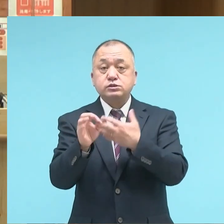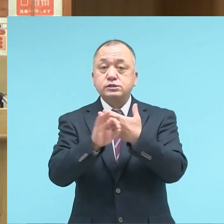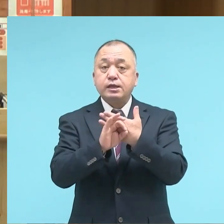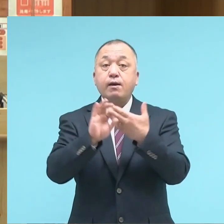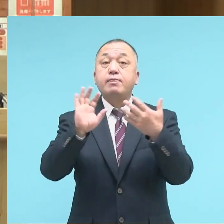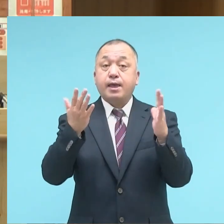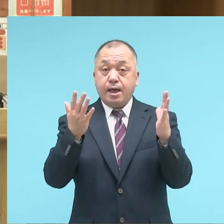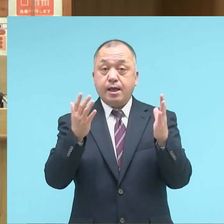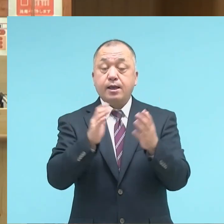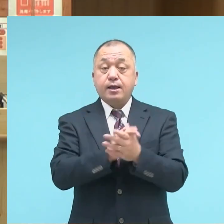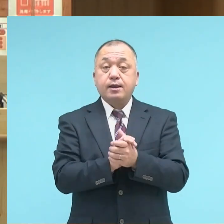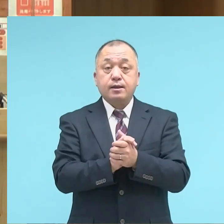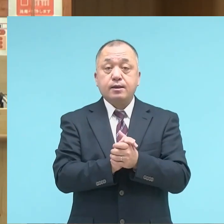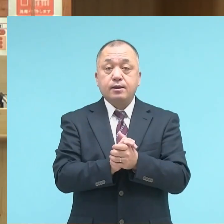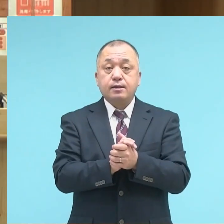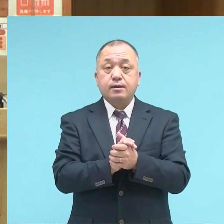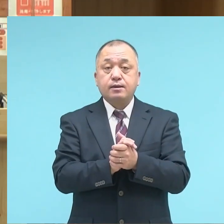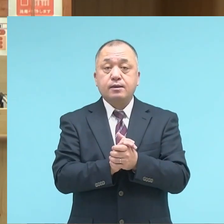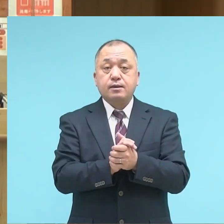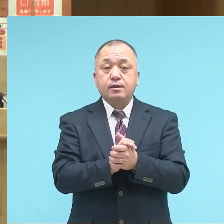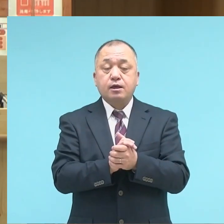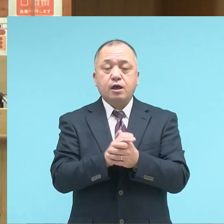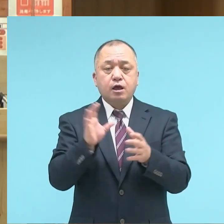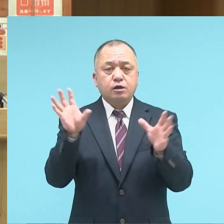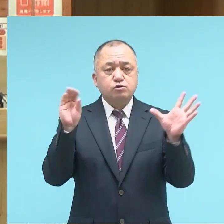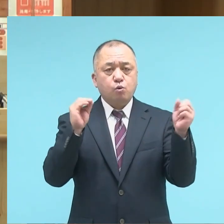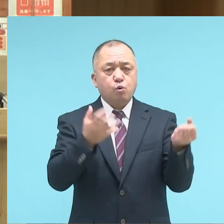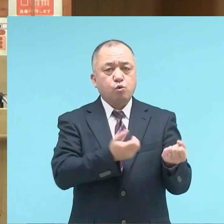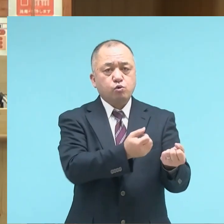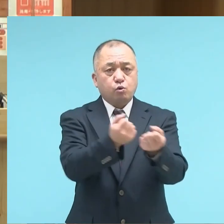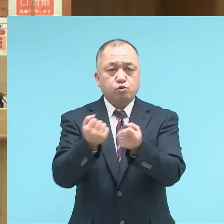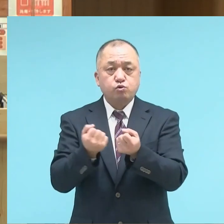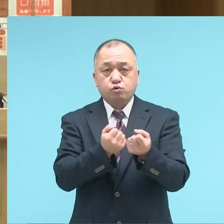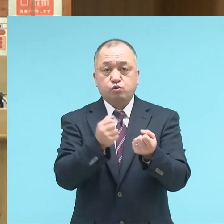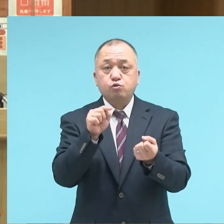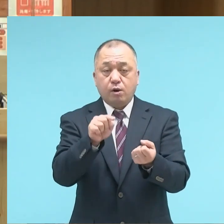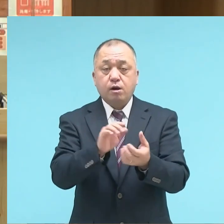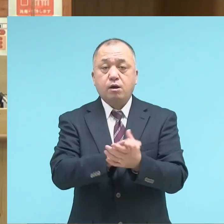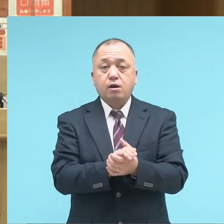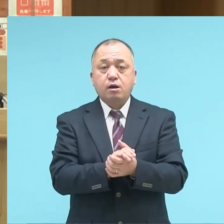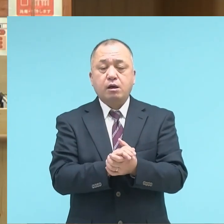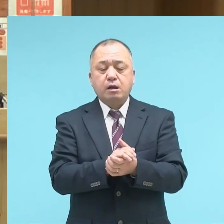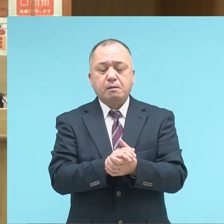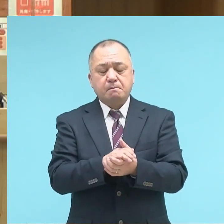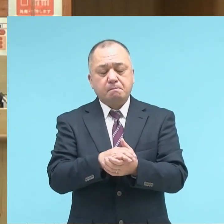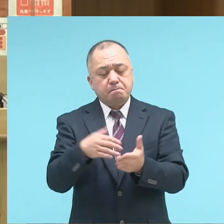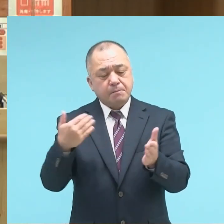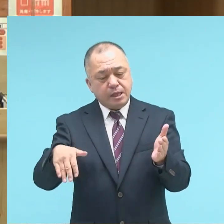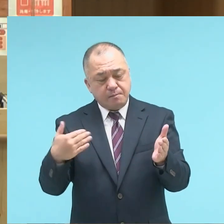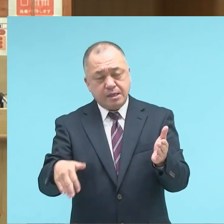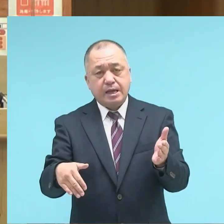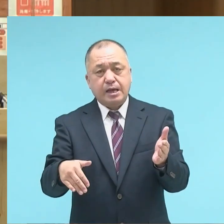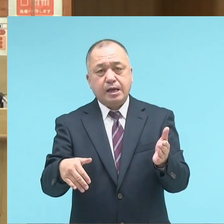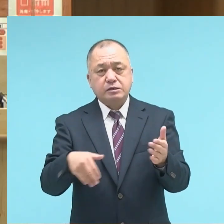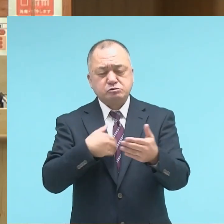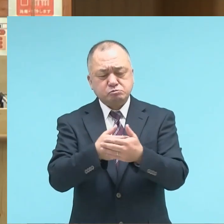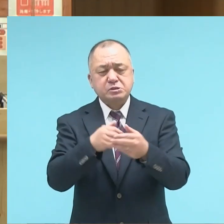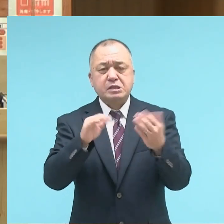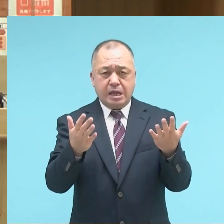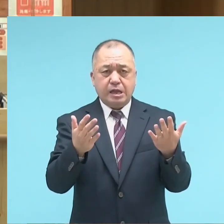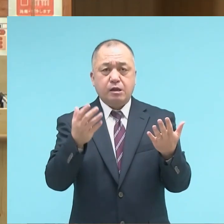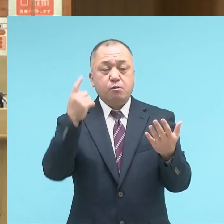が、まあ、そういった情報共有の部分では、要は不十分だったところは確かにありました。それは議会議論の中